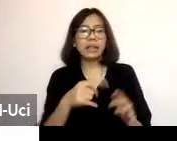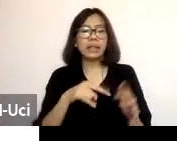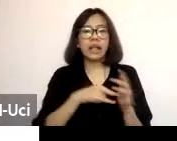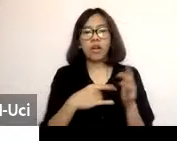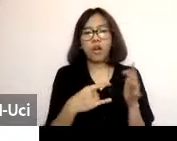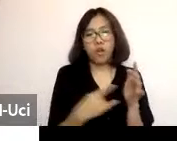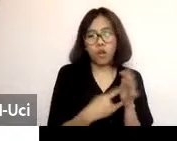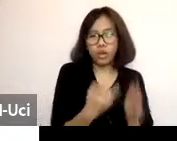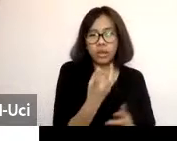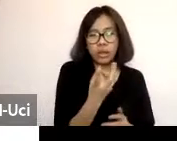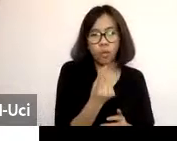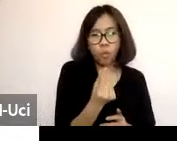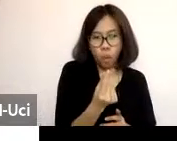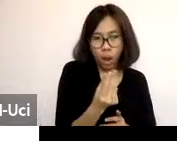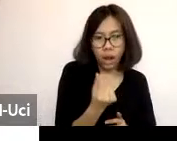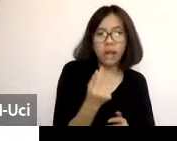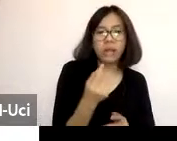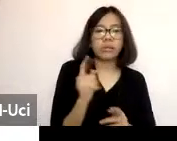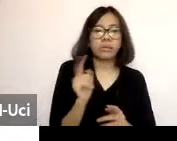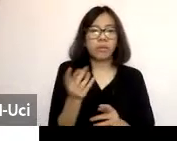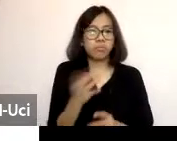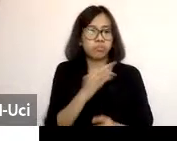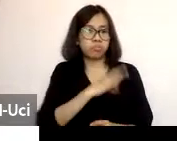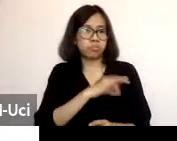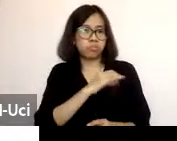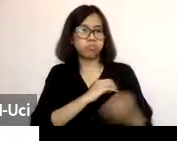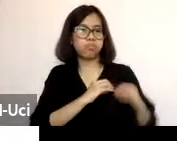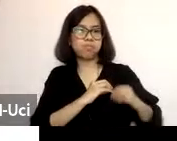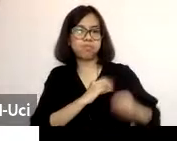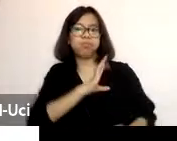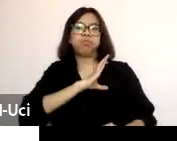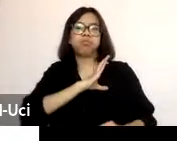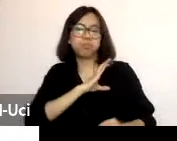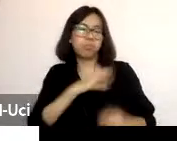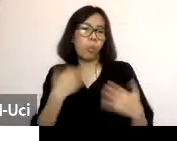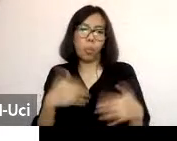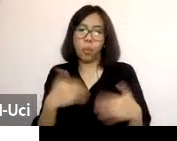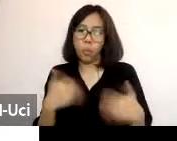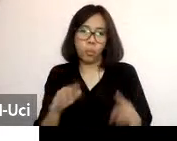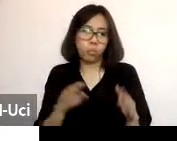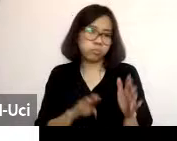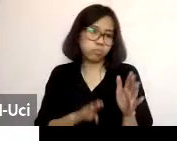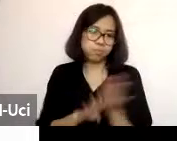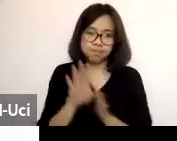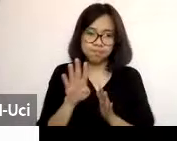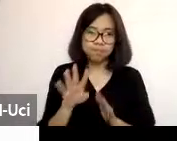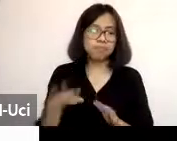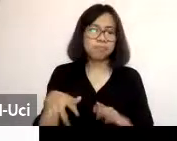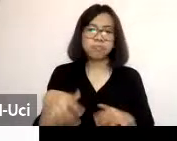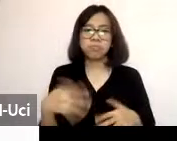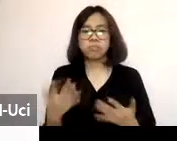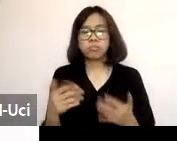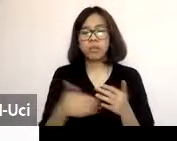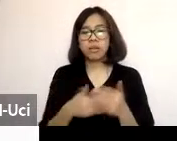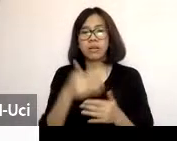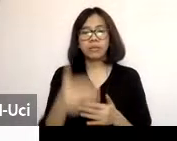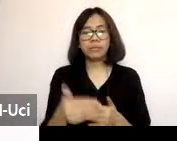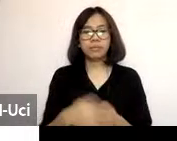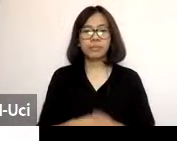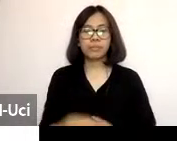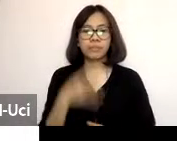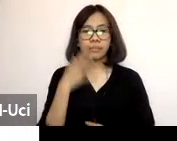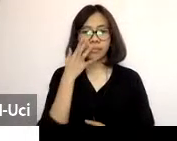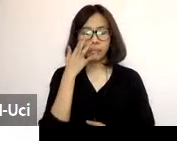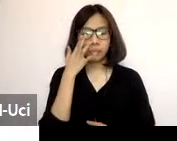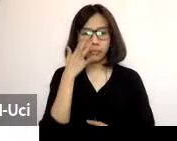digital yang memang kondisinya sangat sempit lanjut Nah